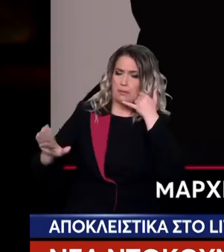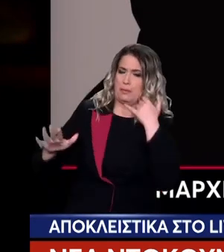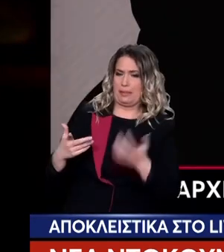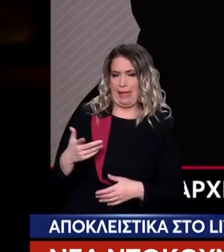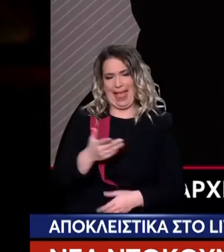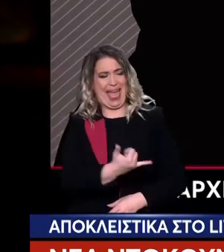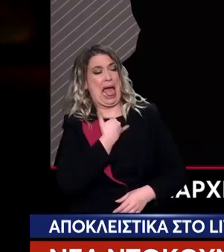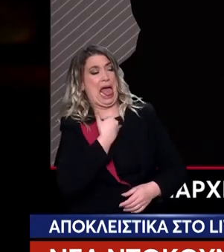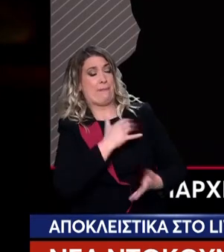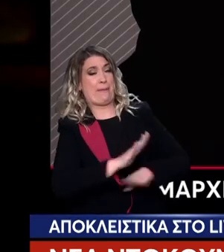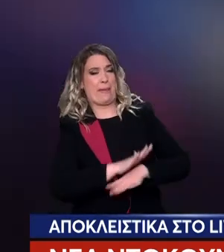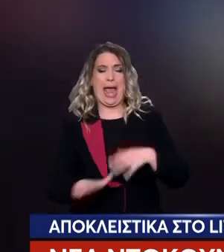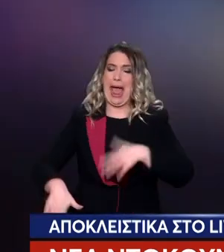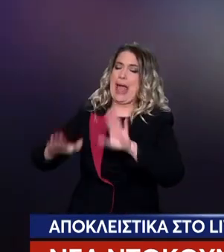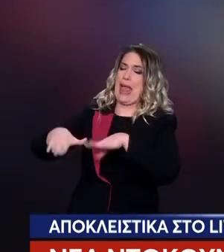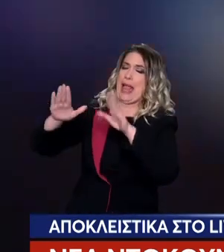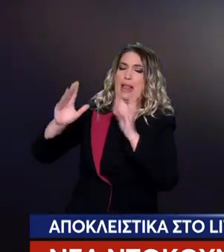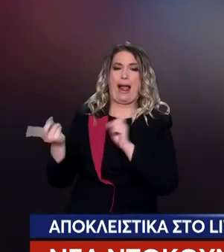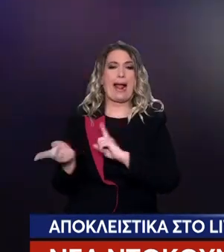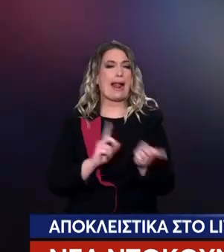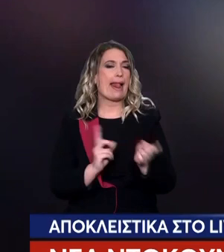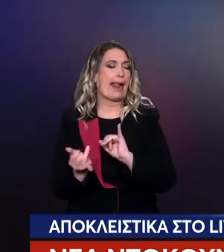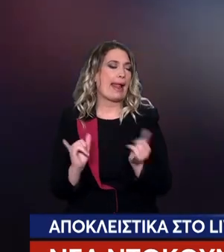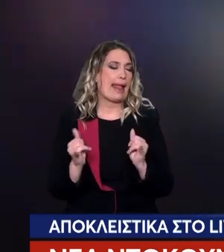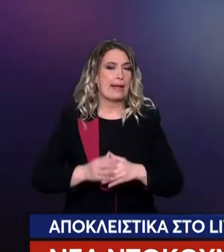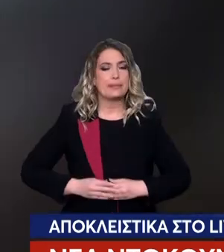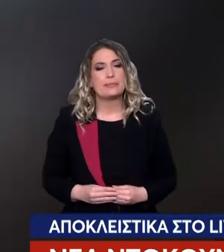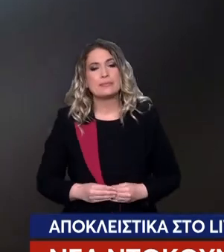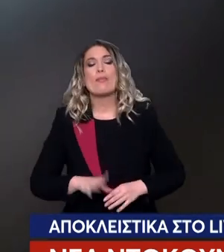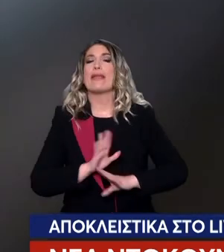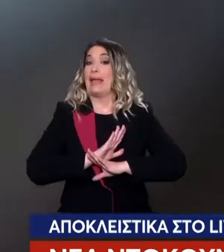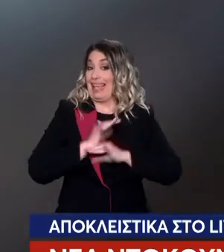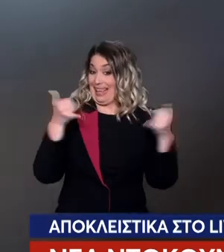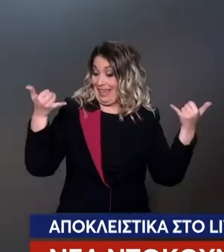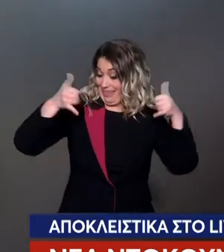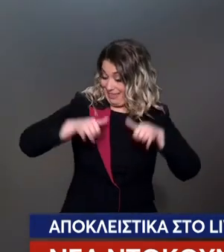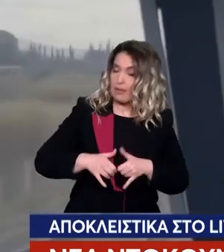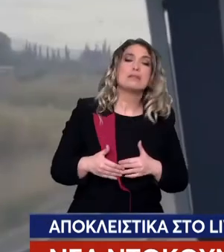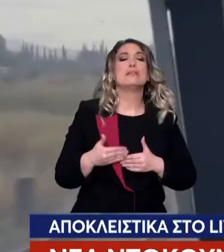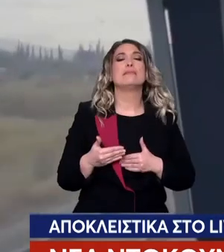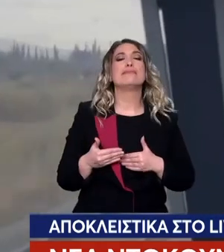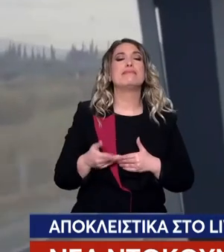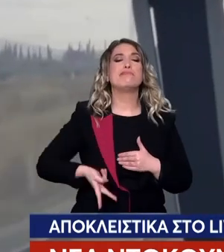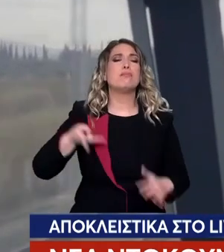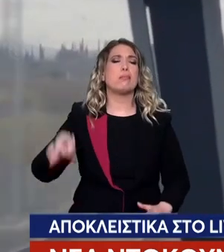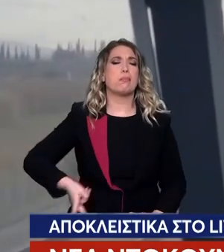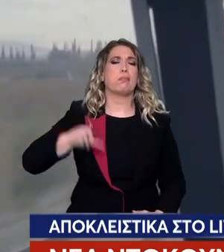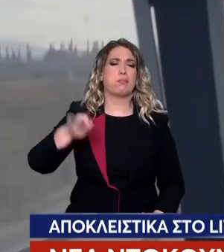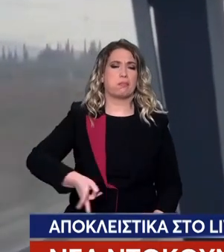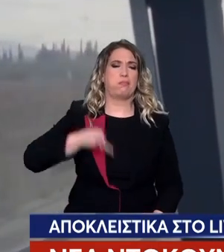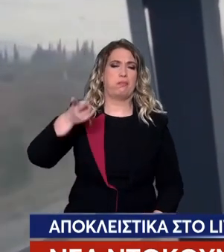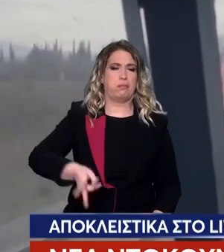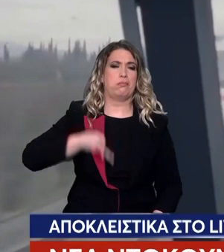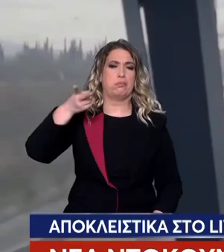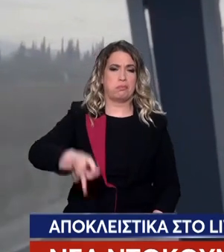λακρε για όχι όχι όχι τα λεπτά περνούν και η αντίστροφη μέτρηση για την εθνική τραγωδία έχει ξεκινήσει στο σταθμό της λάρισας ακούγονται